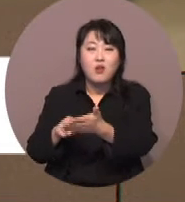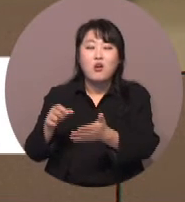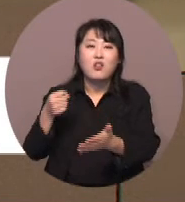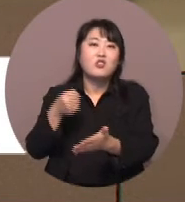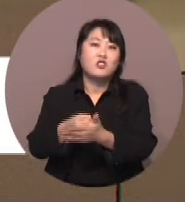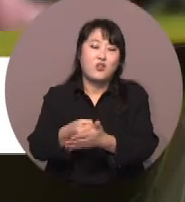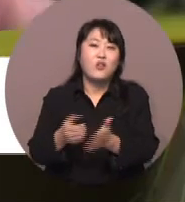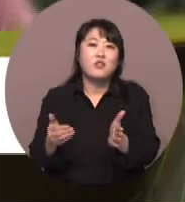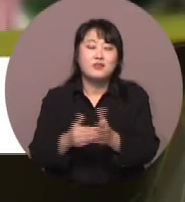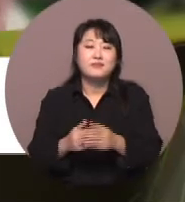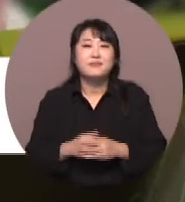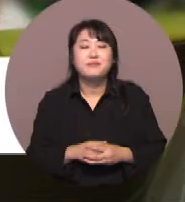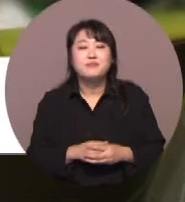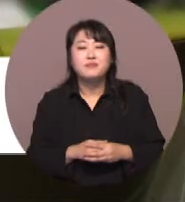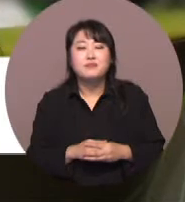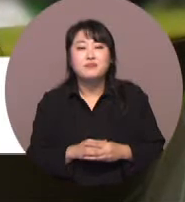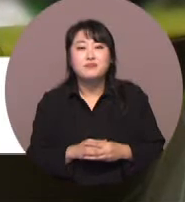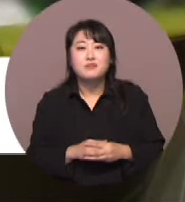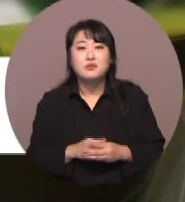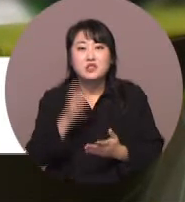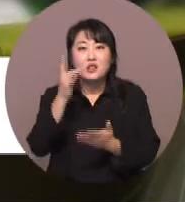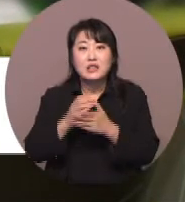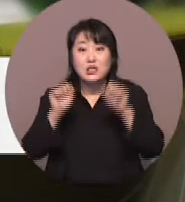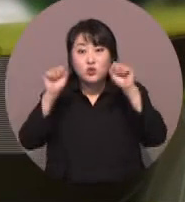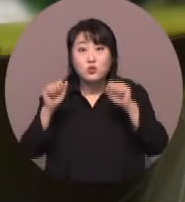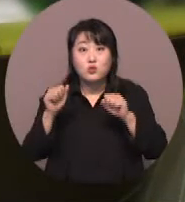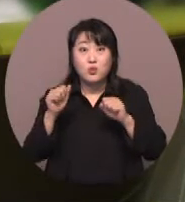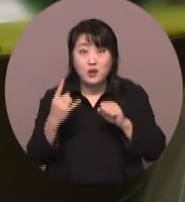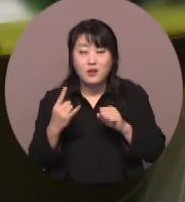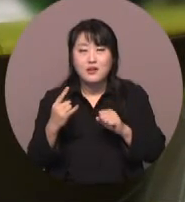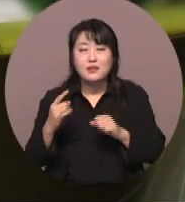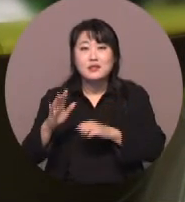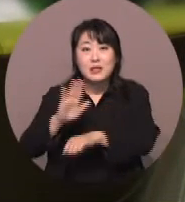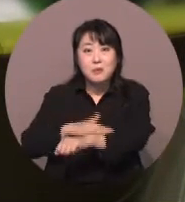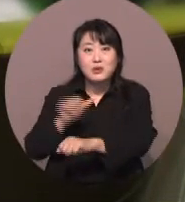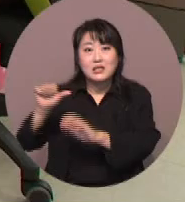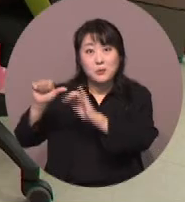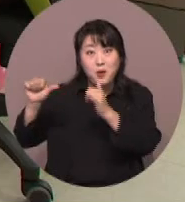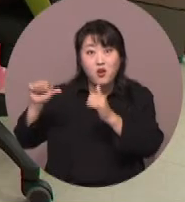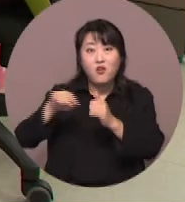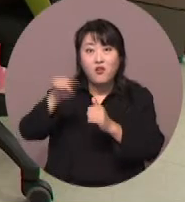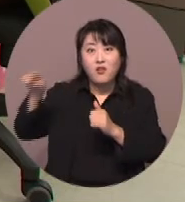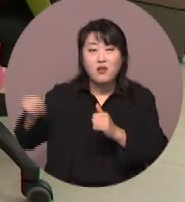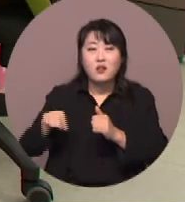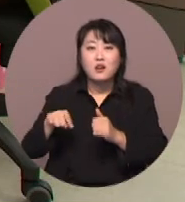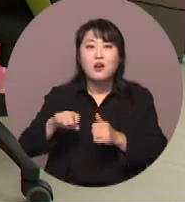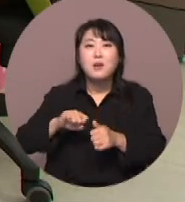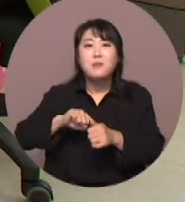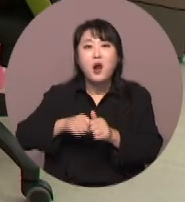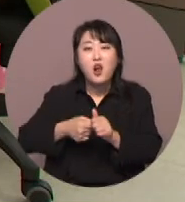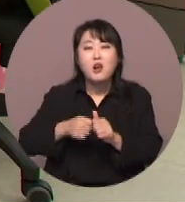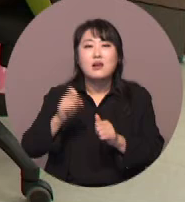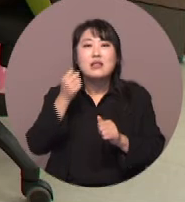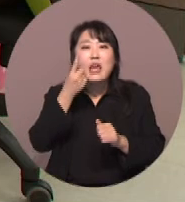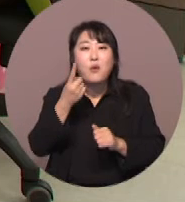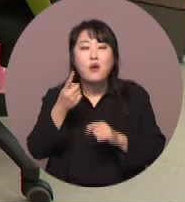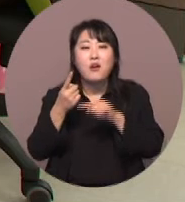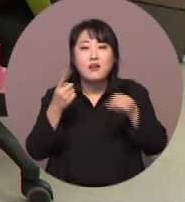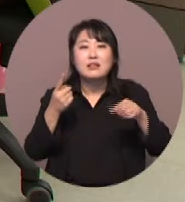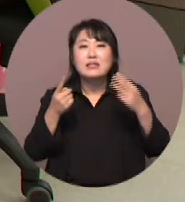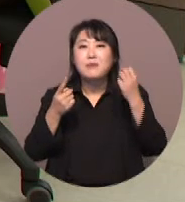결정했습니다 철아 시 체육회 된 가해자로 지목된 직원 5명에게 정직 1개월에 서